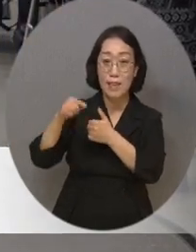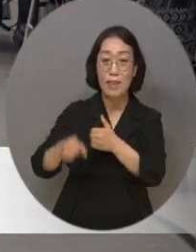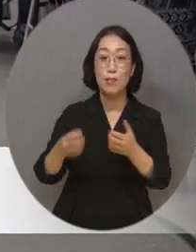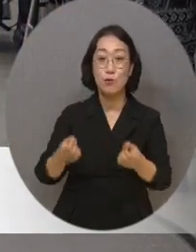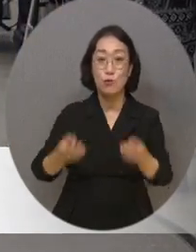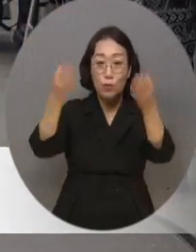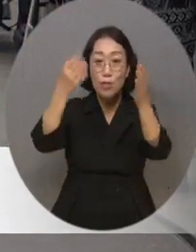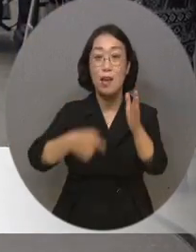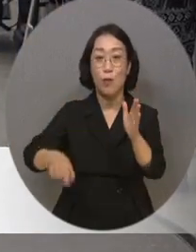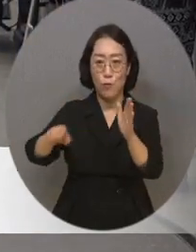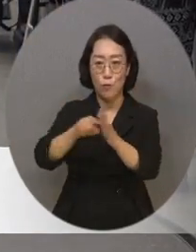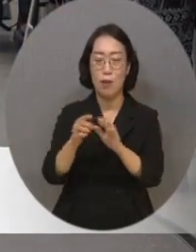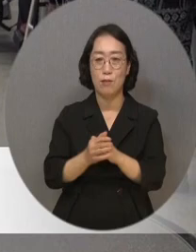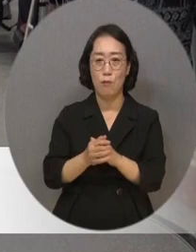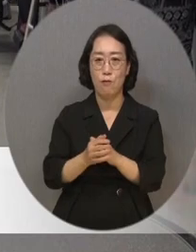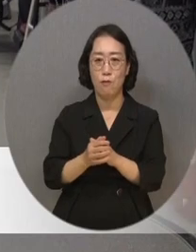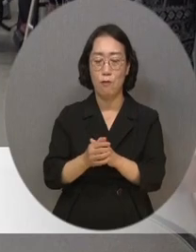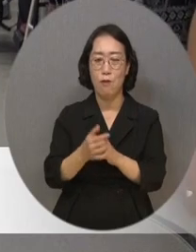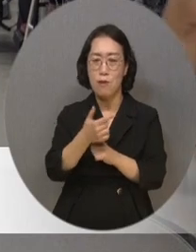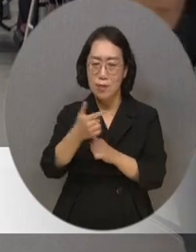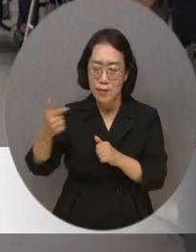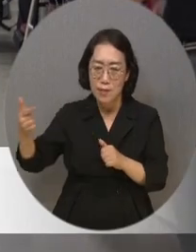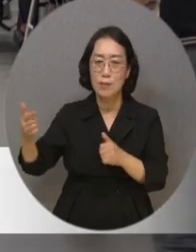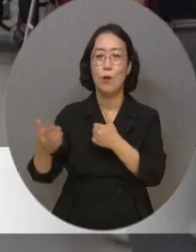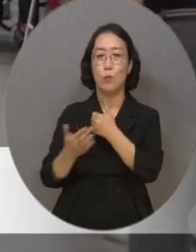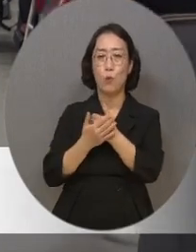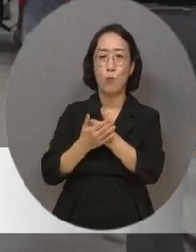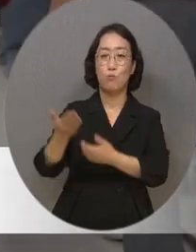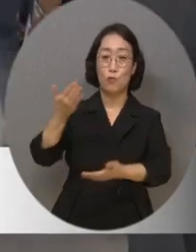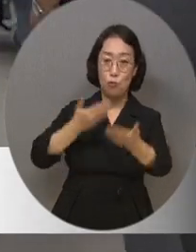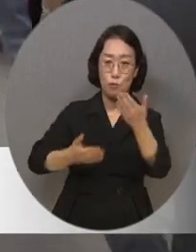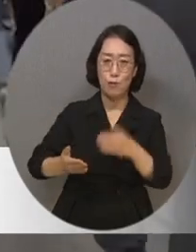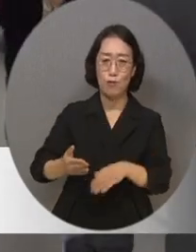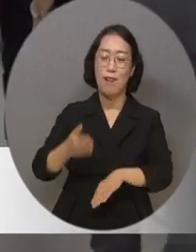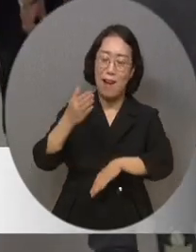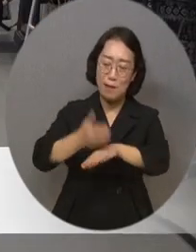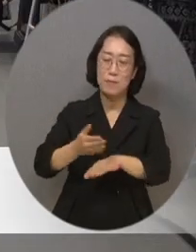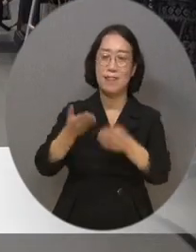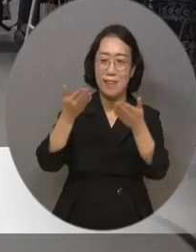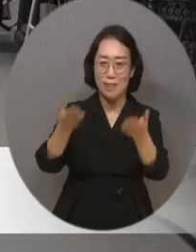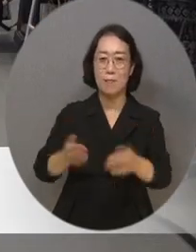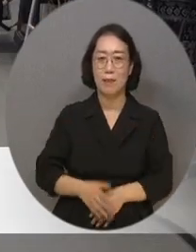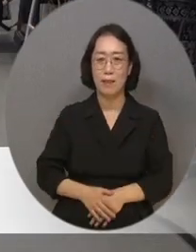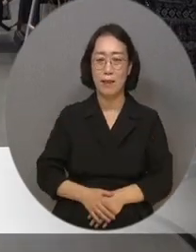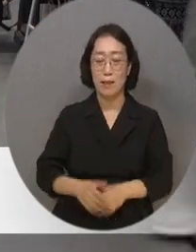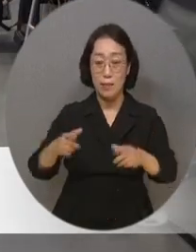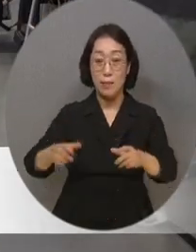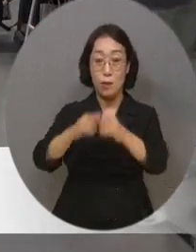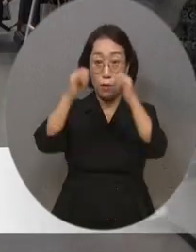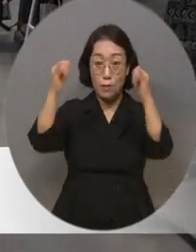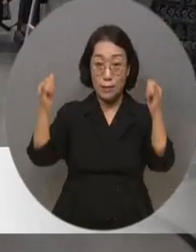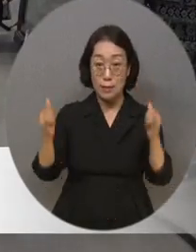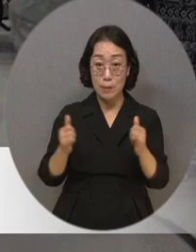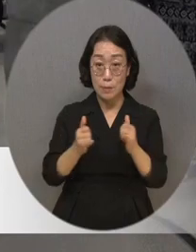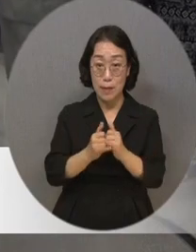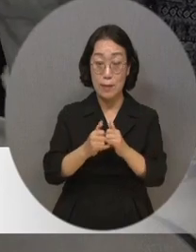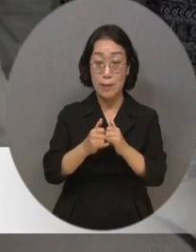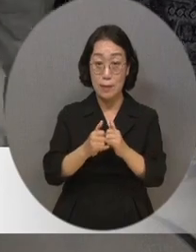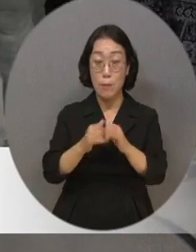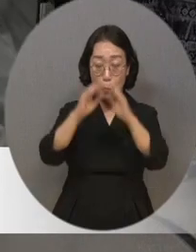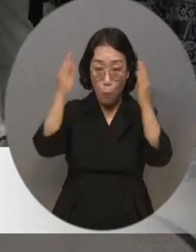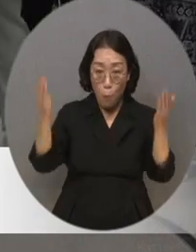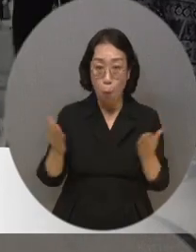위한 그런 행사에 너무 많은 도움을 주셔서 너무 감사드립니다. 시민 모두 동참할 수 있는